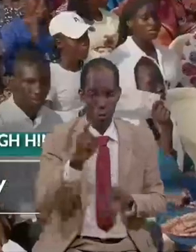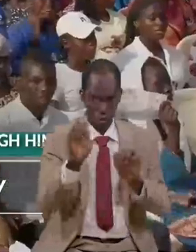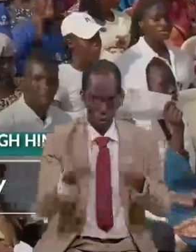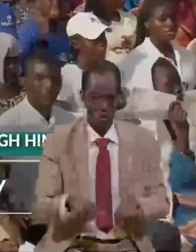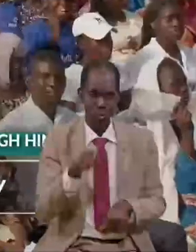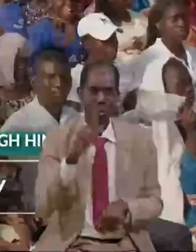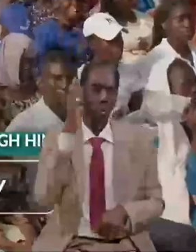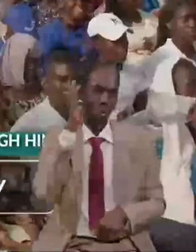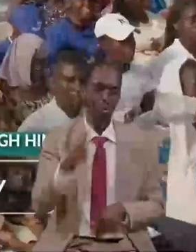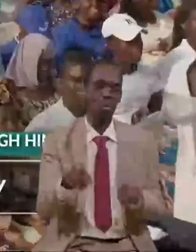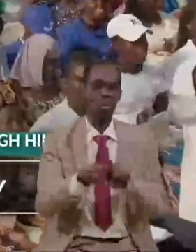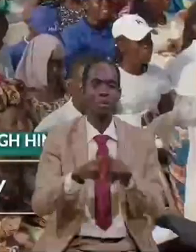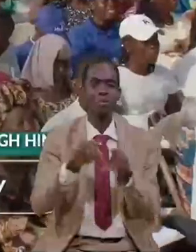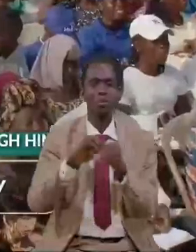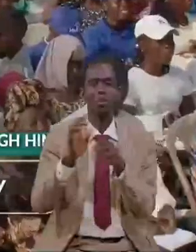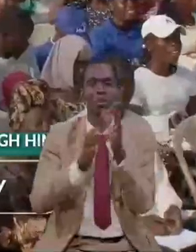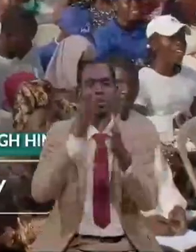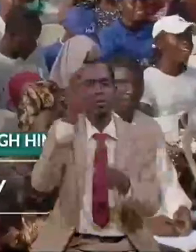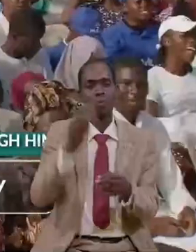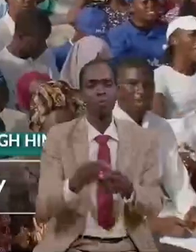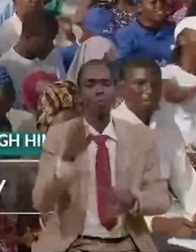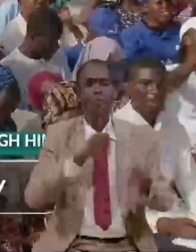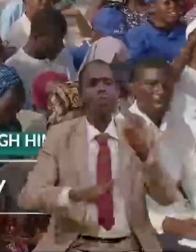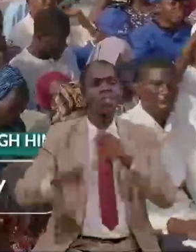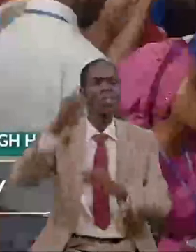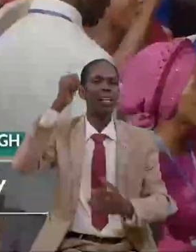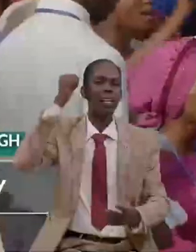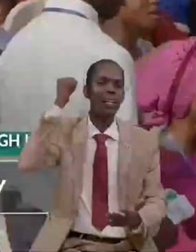feras. Quelqu'un crie, Amen.